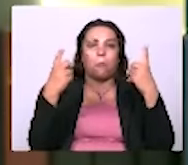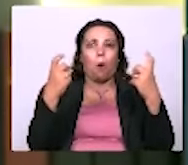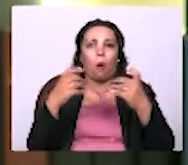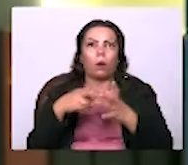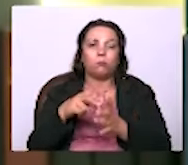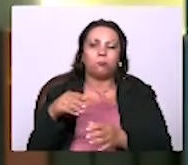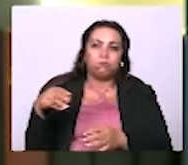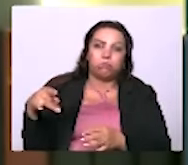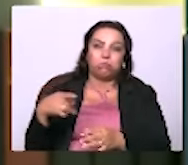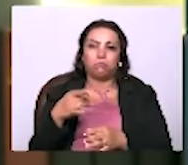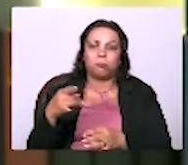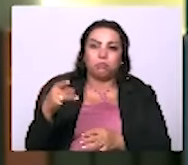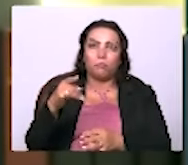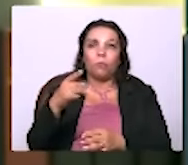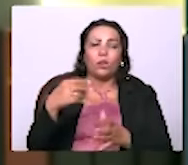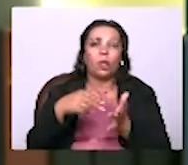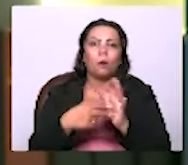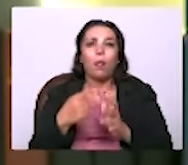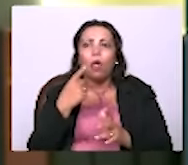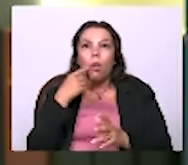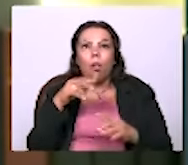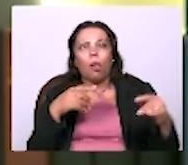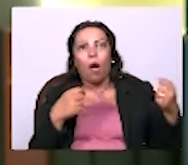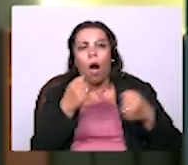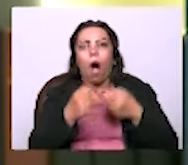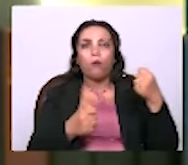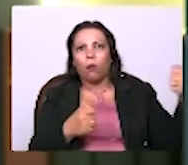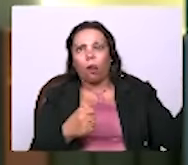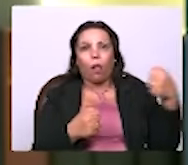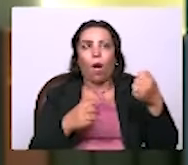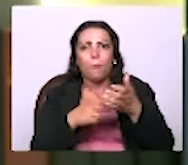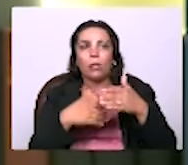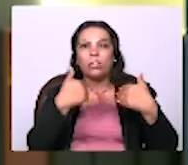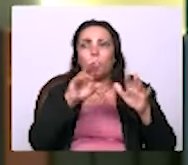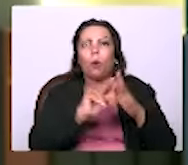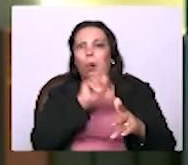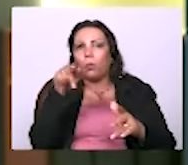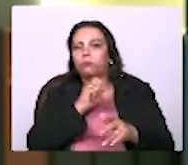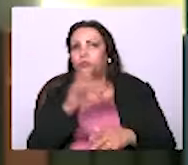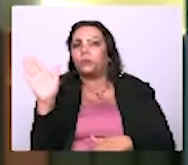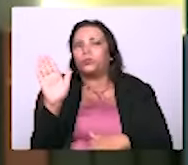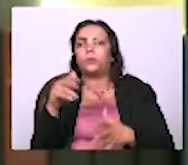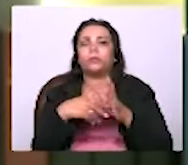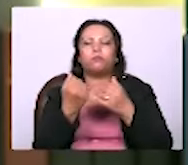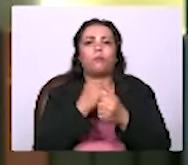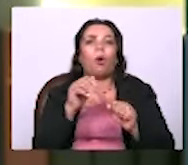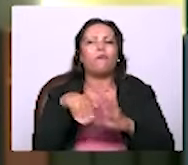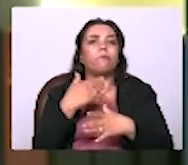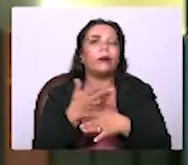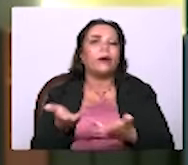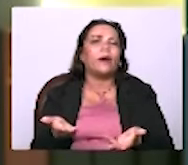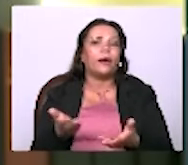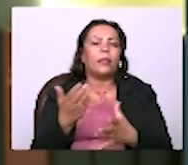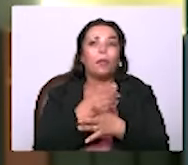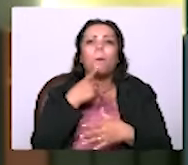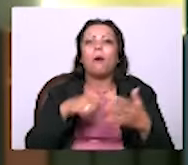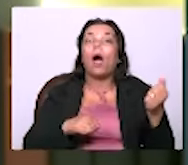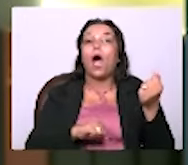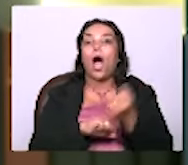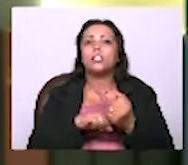يعديش منه فالسائق راح ساب اللودر راح ماشي يعني اذا احنا بنتكلم على جمله من الاسباب طبعا في